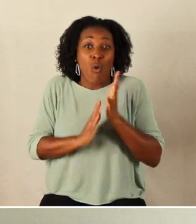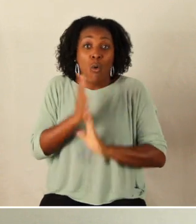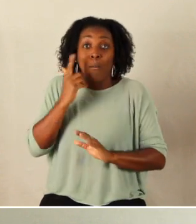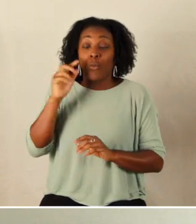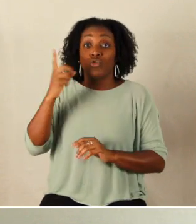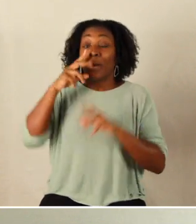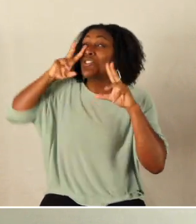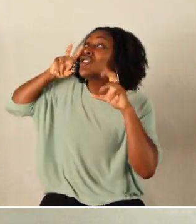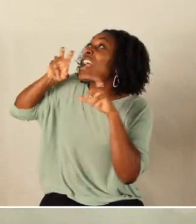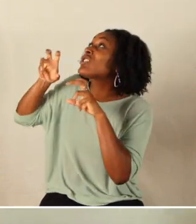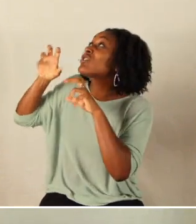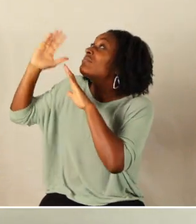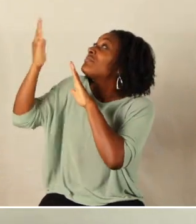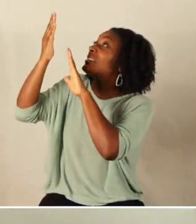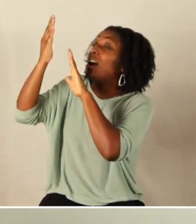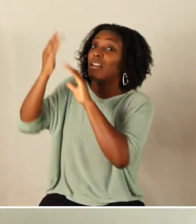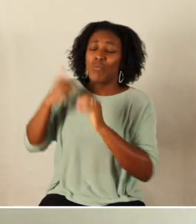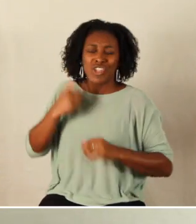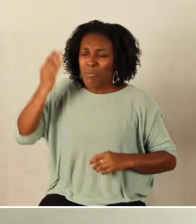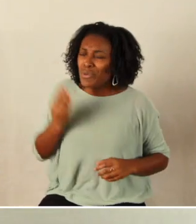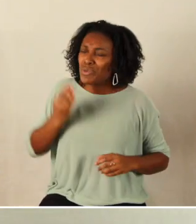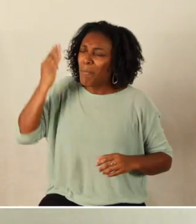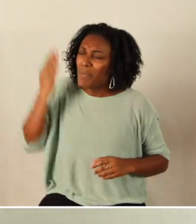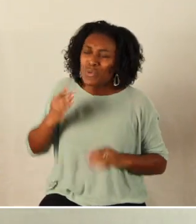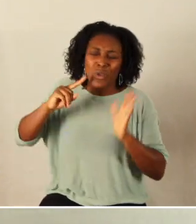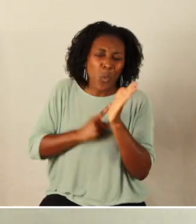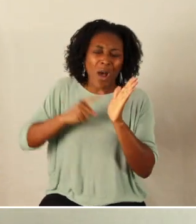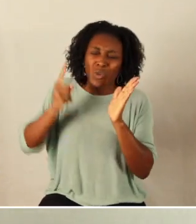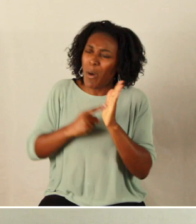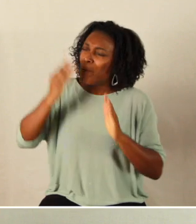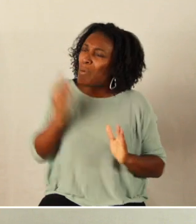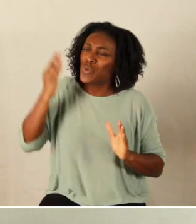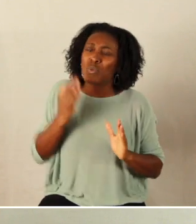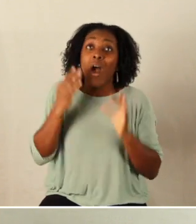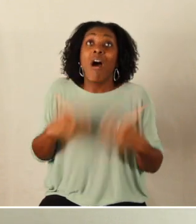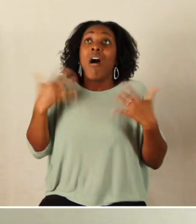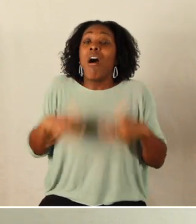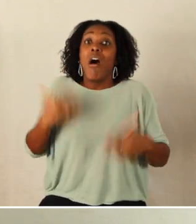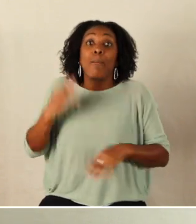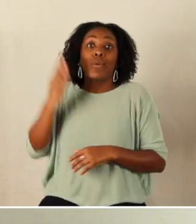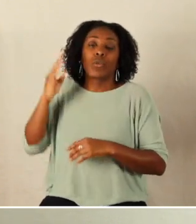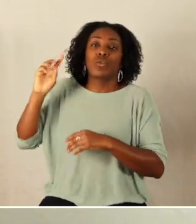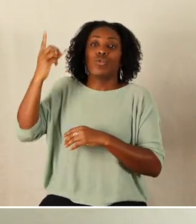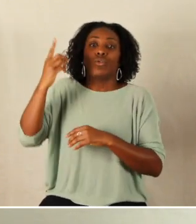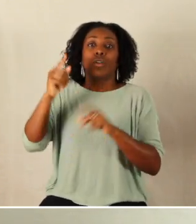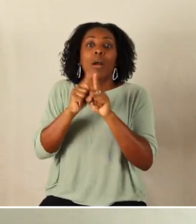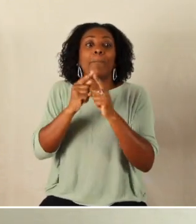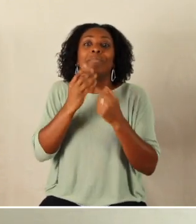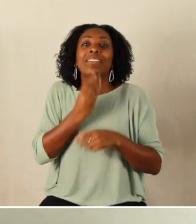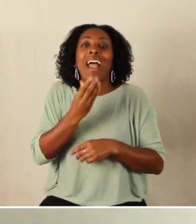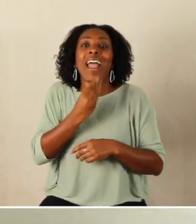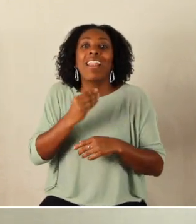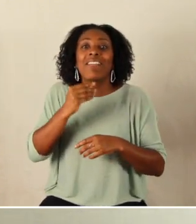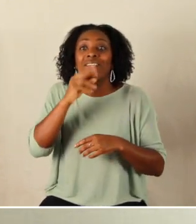chercher la face de Dieu, à dire c'est capital, j'en ai besoin. Comme quand quand le peuple d'Israël allait chercher la manne